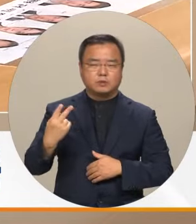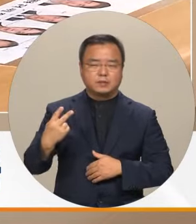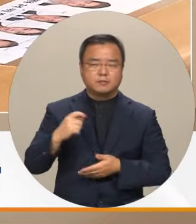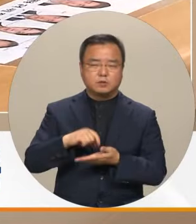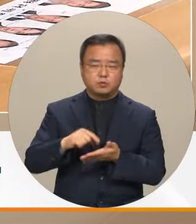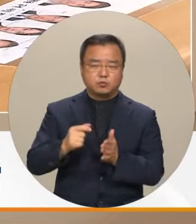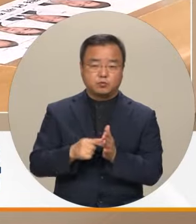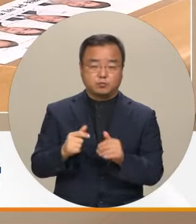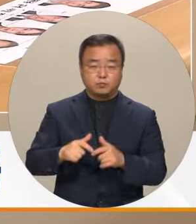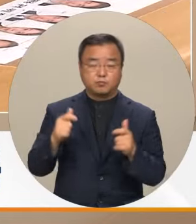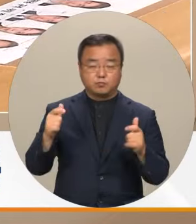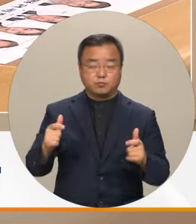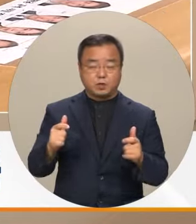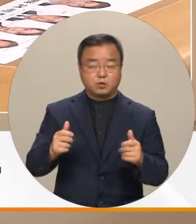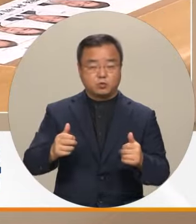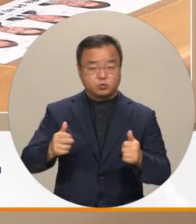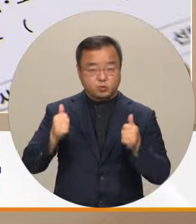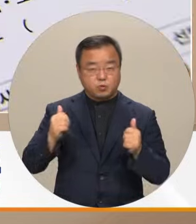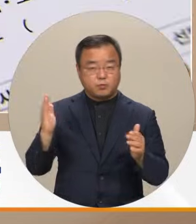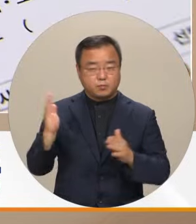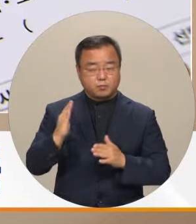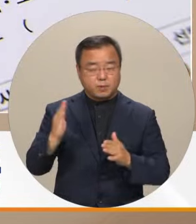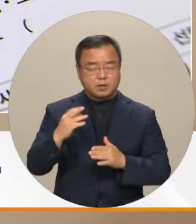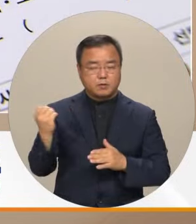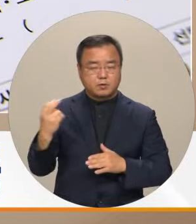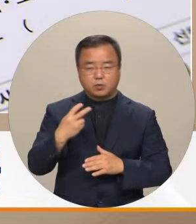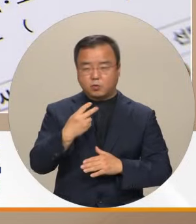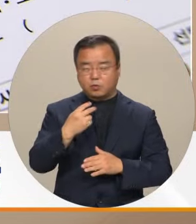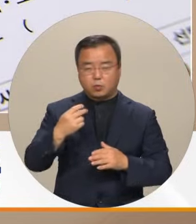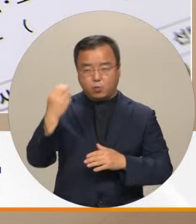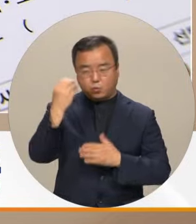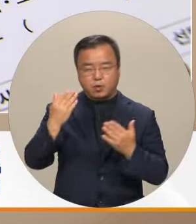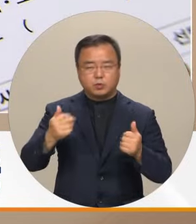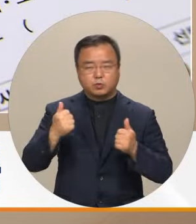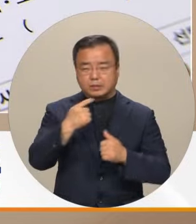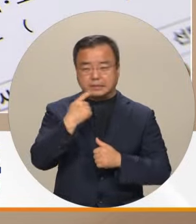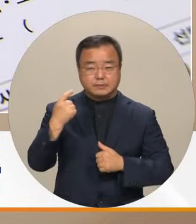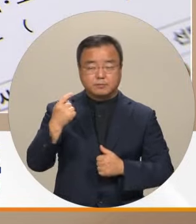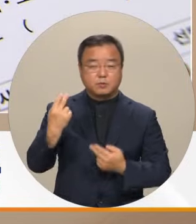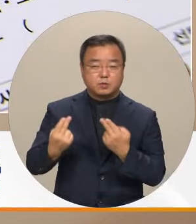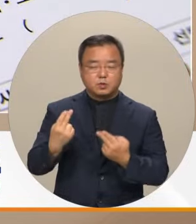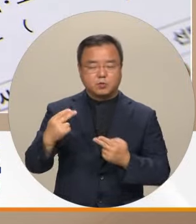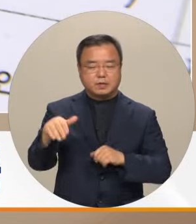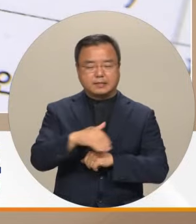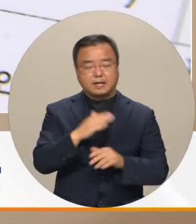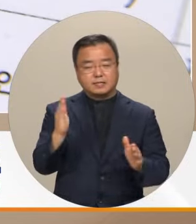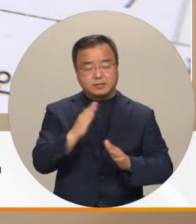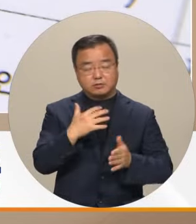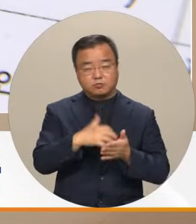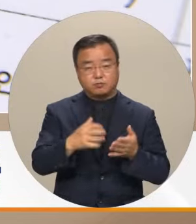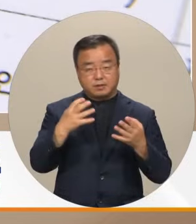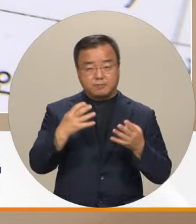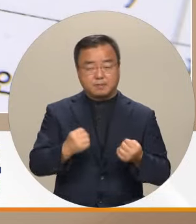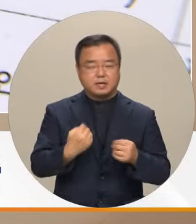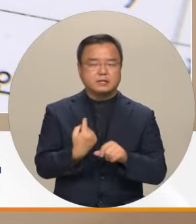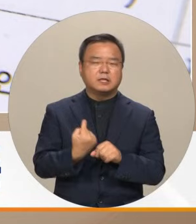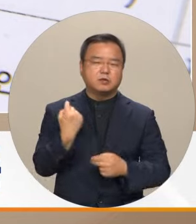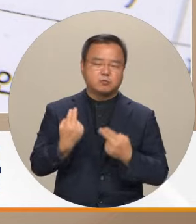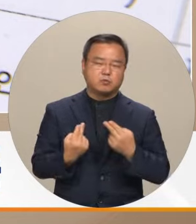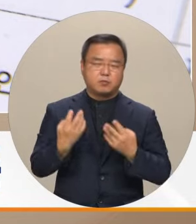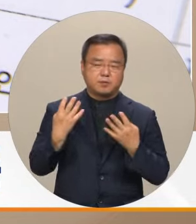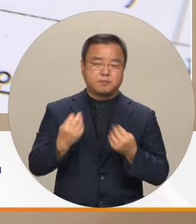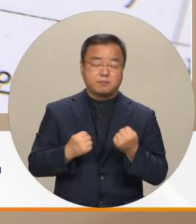졸업생과 검정고시에 비해 재학생의 증가가 훨씬 더 많은데요이는 올해 그 학령 인구가 작년보다 더 많기 때문에